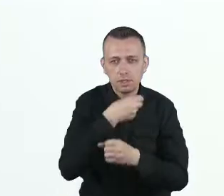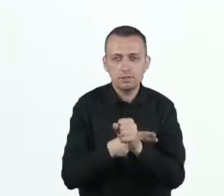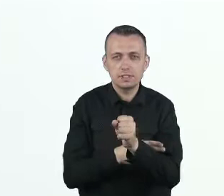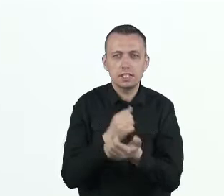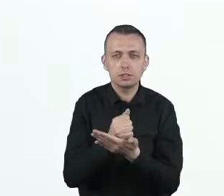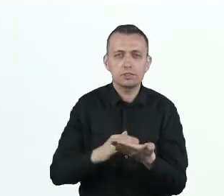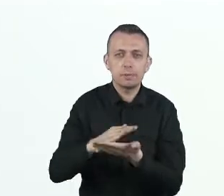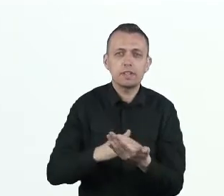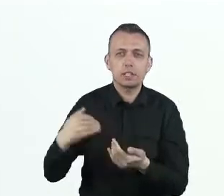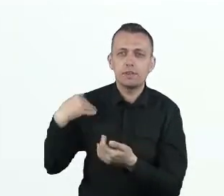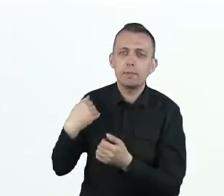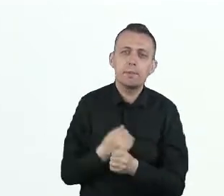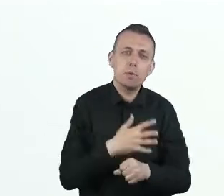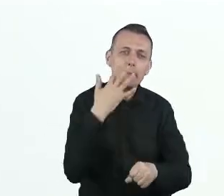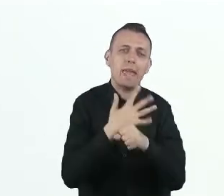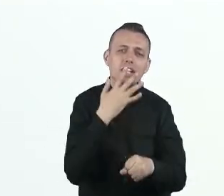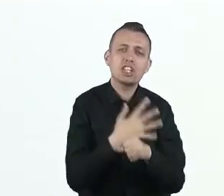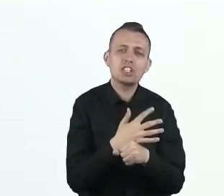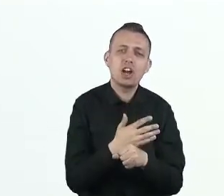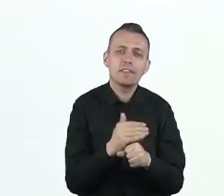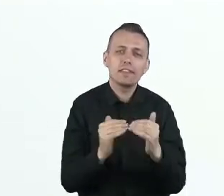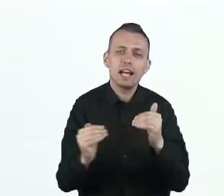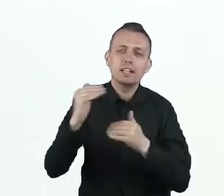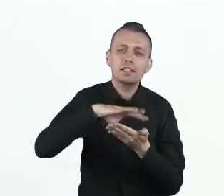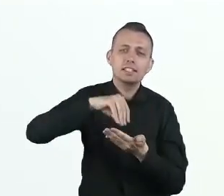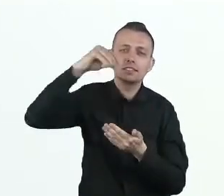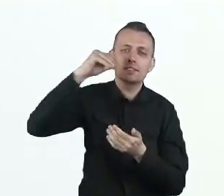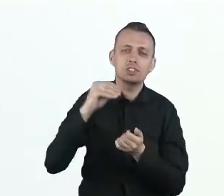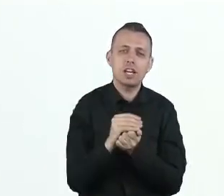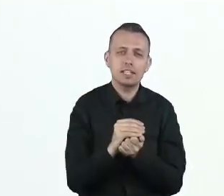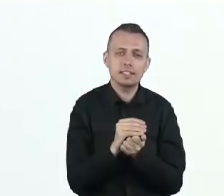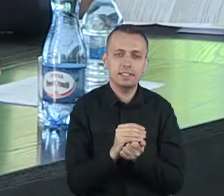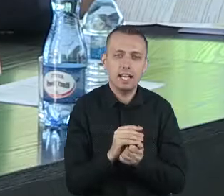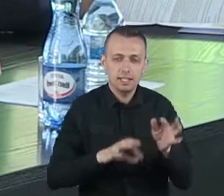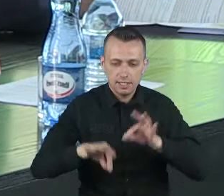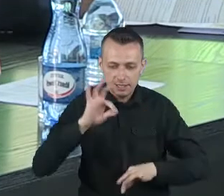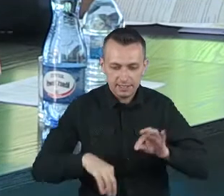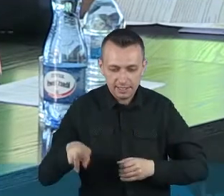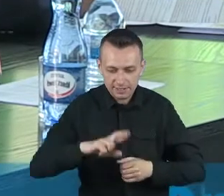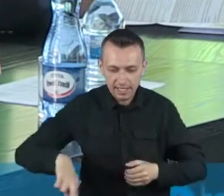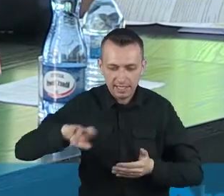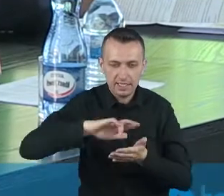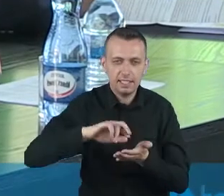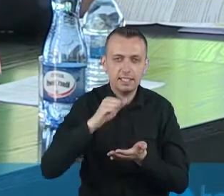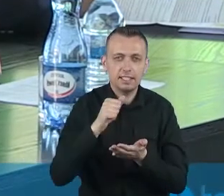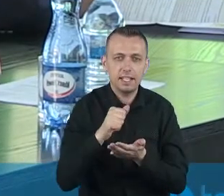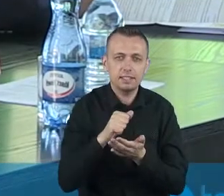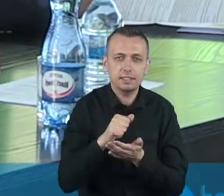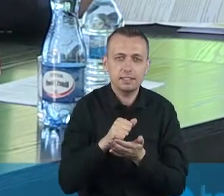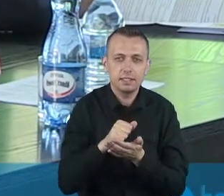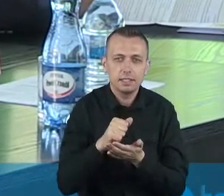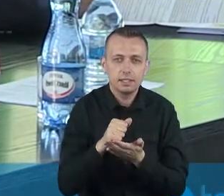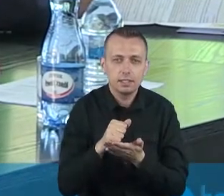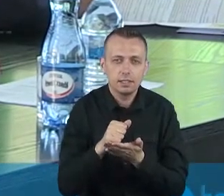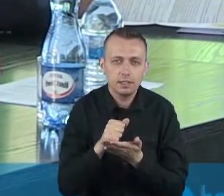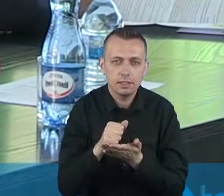W Starostwie Powiatowym odbyła się 50. nadzwyczajna sesja Rady Powiatu w Kutnie. Radni powiatowi nie podjęli uchwał ani